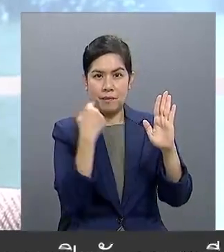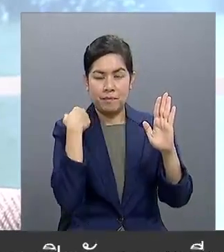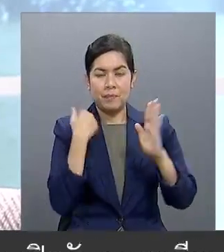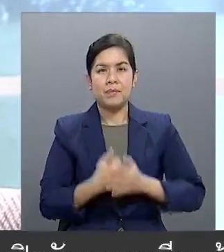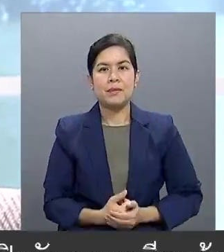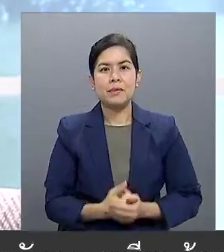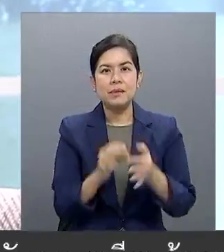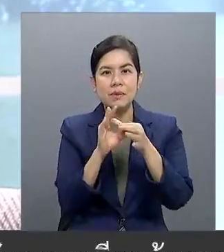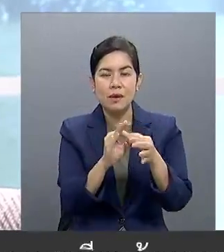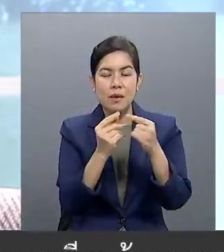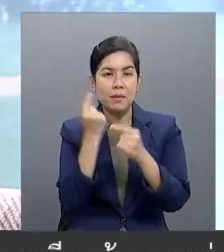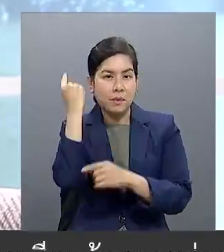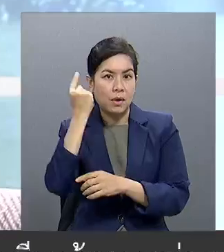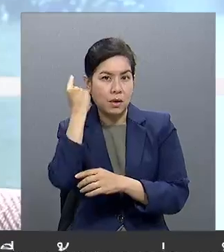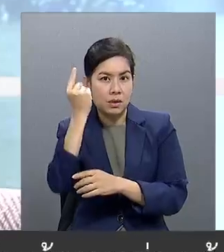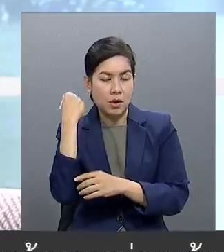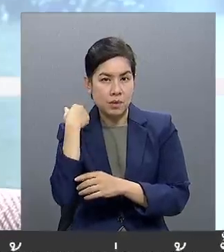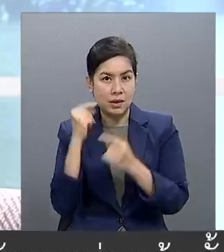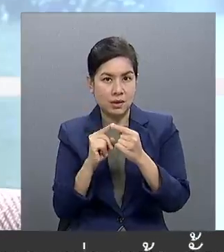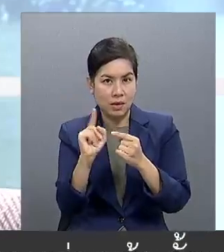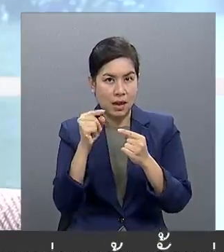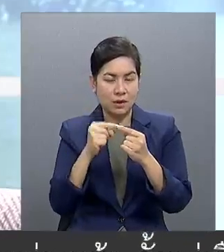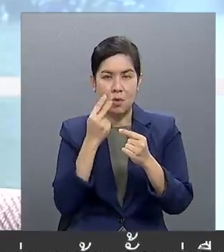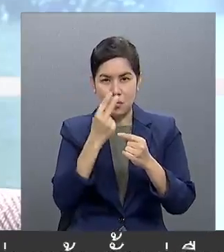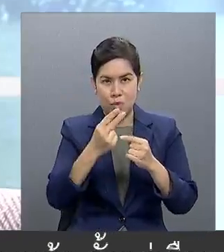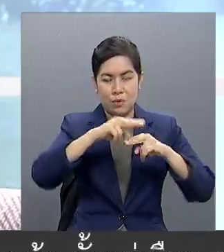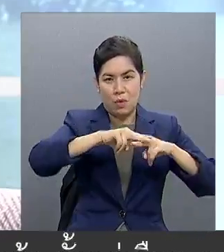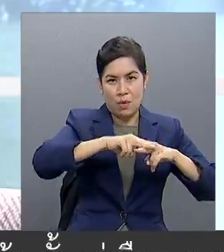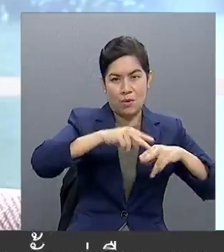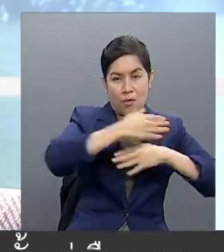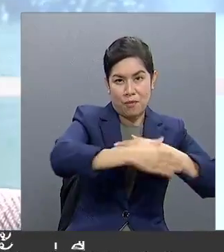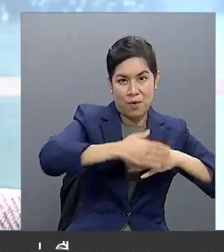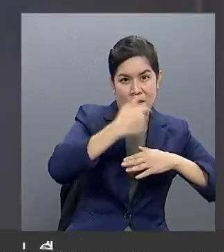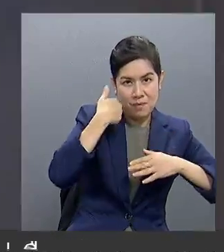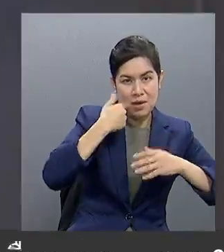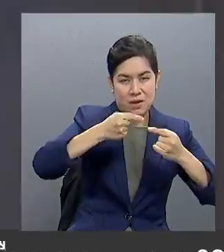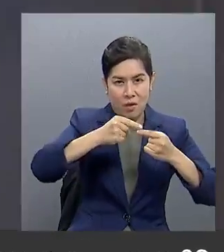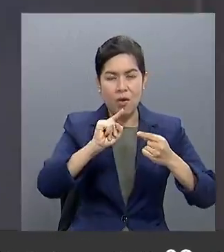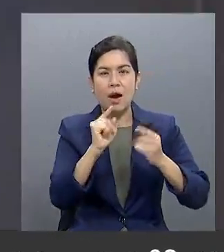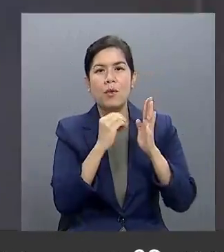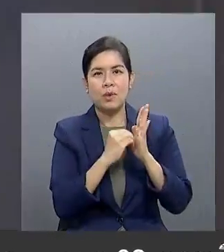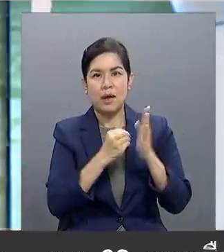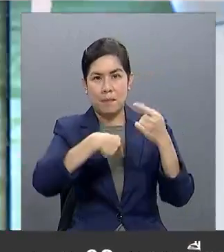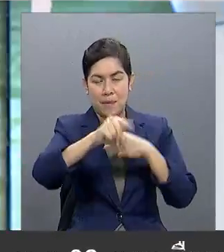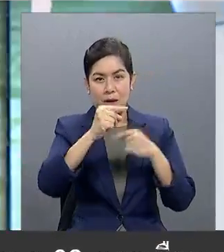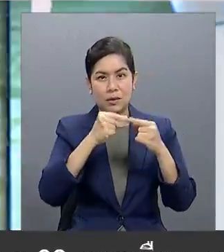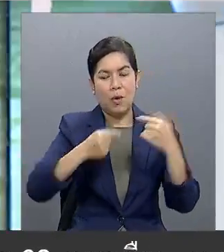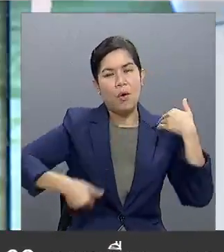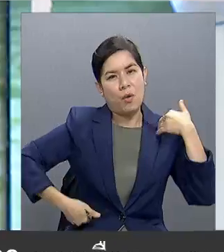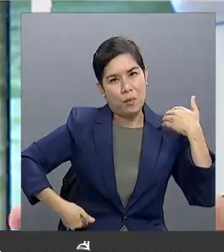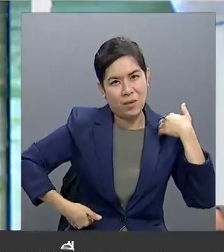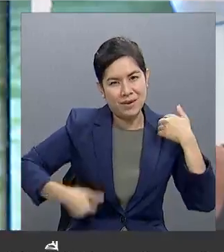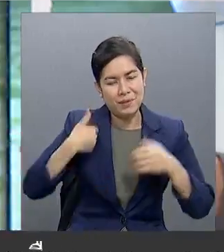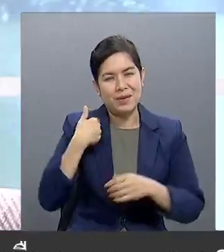ที่ยวนะครับรถไฟลอยน้ำนั่งรถไฟจากกรุงเทพไปที่ลพบุรี น้ำท่วม ไม่ใช่คุณต๊อบแหมน้ำคุณหลากไปหมดแล้ว